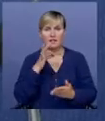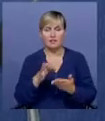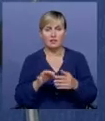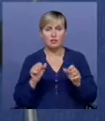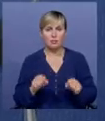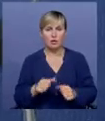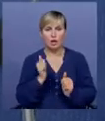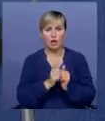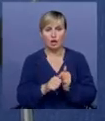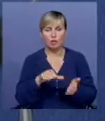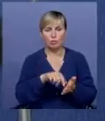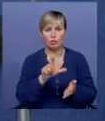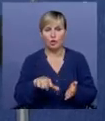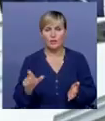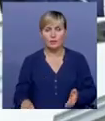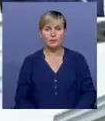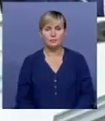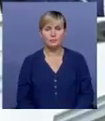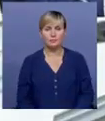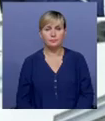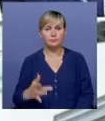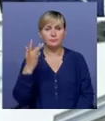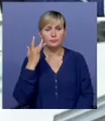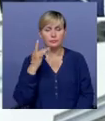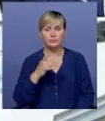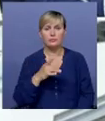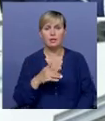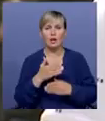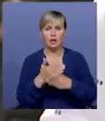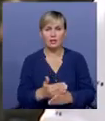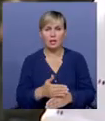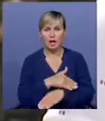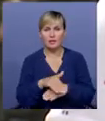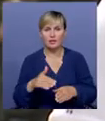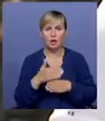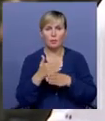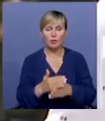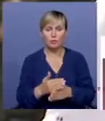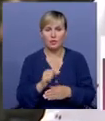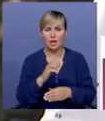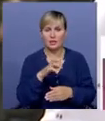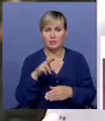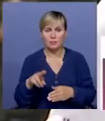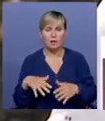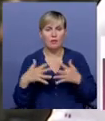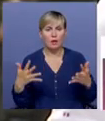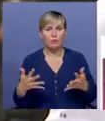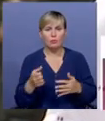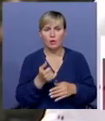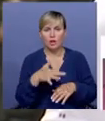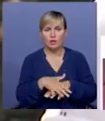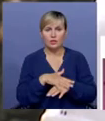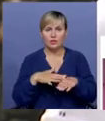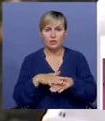смог каждый участник. Неоднократно оказывалась адресная помощь. Оказывается адресная помощь огромному количеству, да,